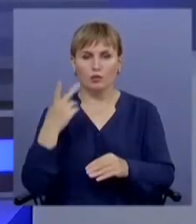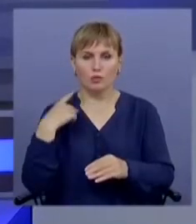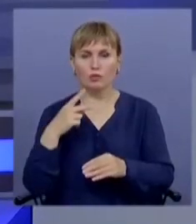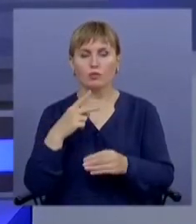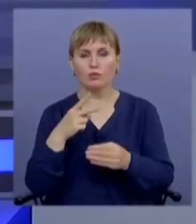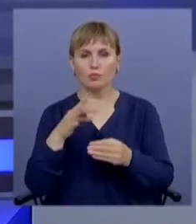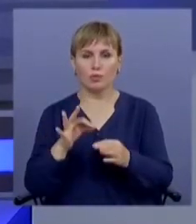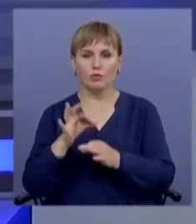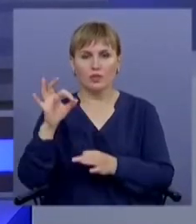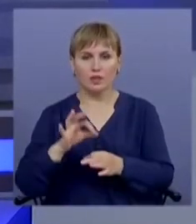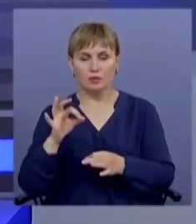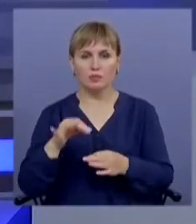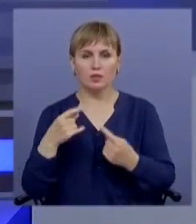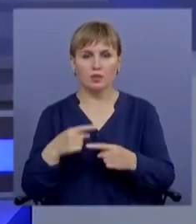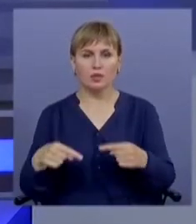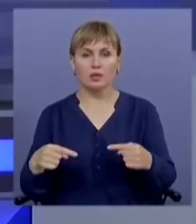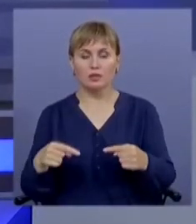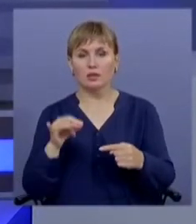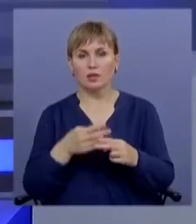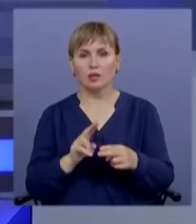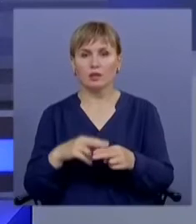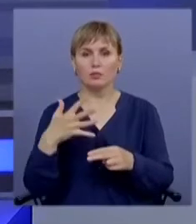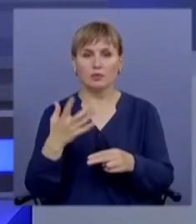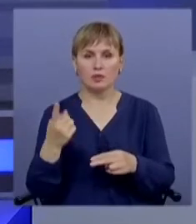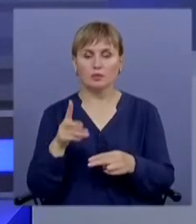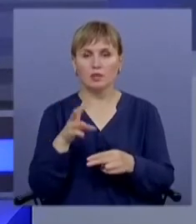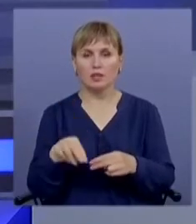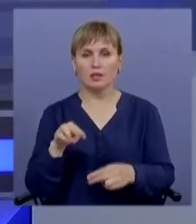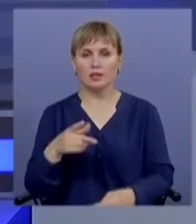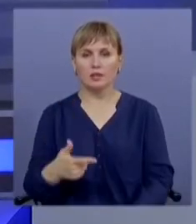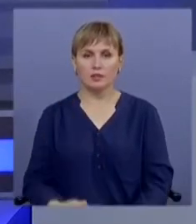по вознаграждению, комиссиям и неустойке, а это 51 миллиард тенге.